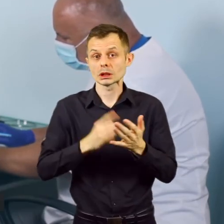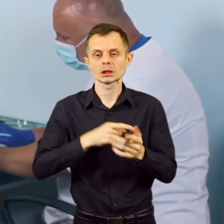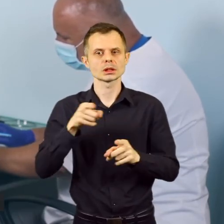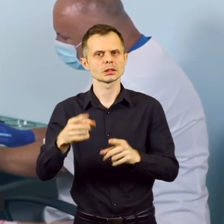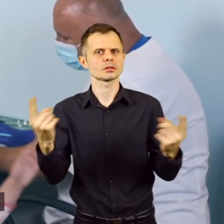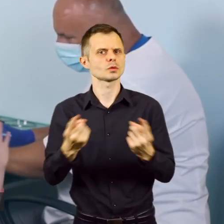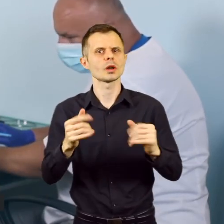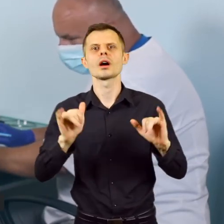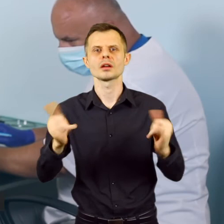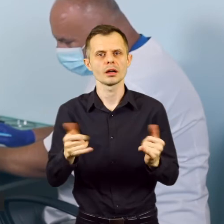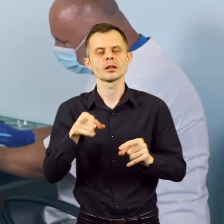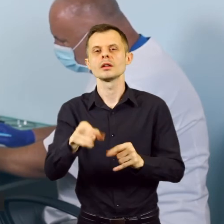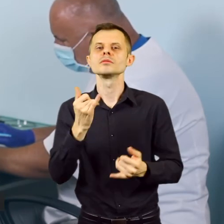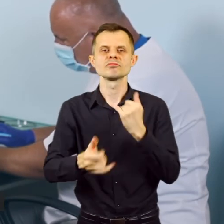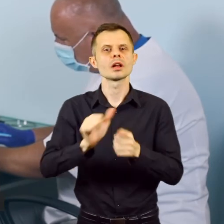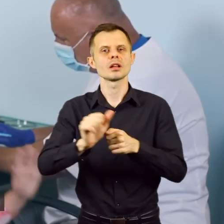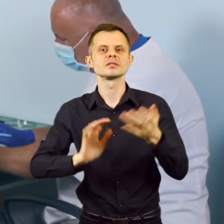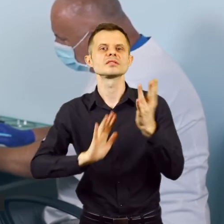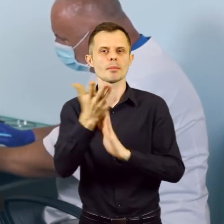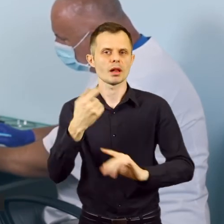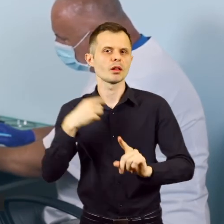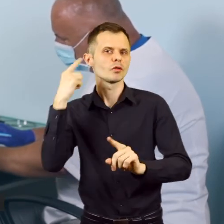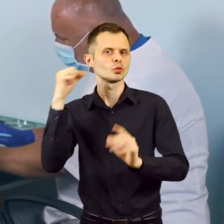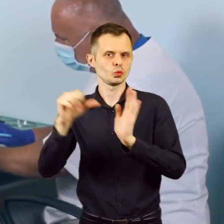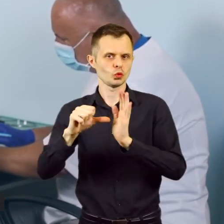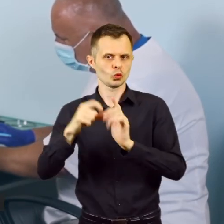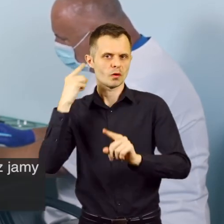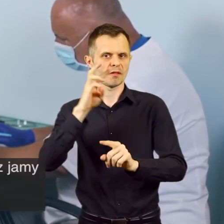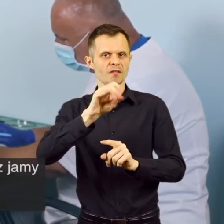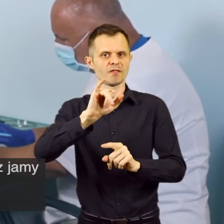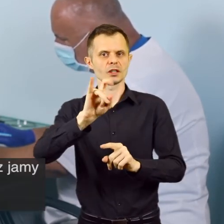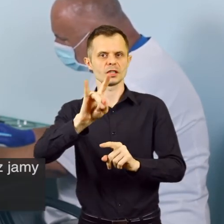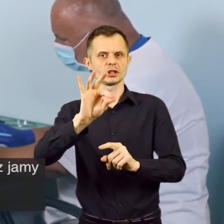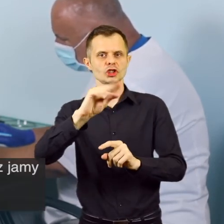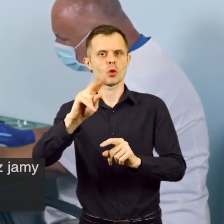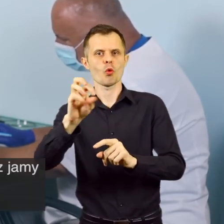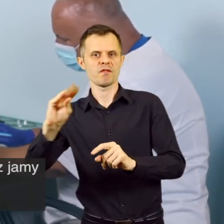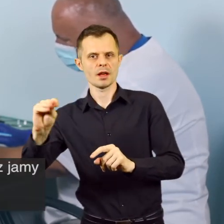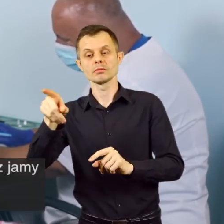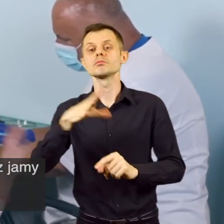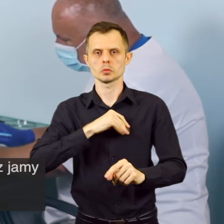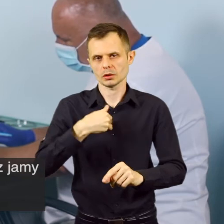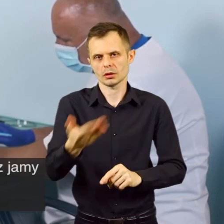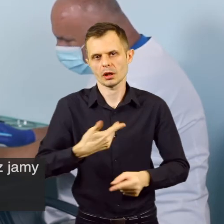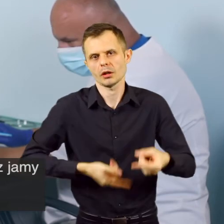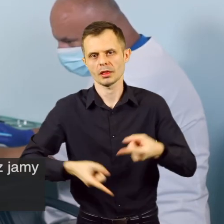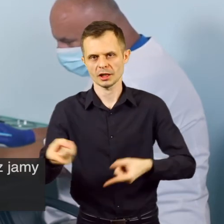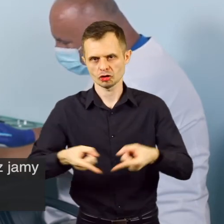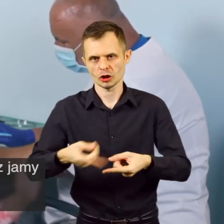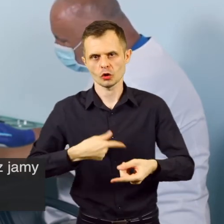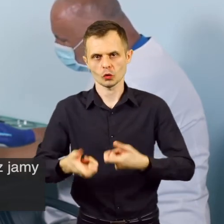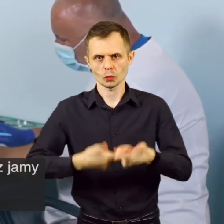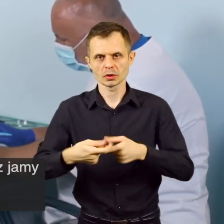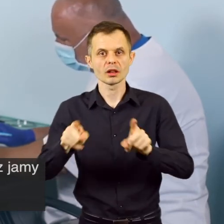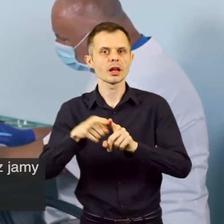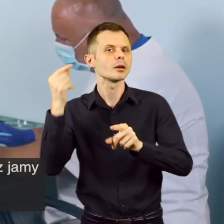taki stan występuje w wysiękowym zapaleniu ucha u dzieci i wtedy leczenie operacyjne, założenie drenażu